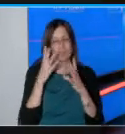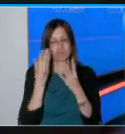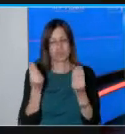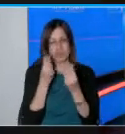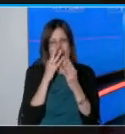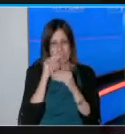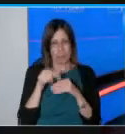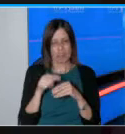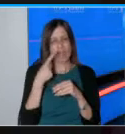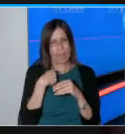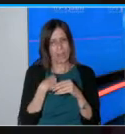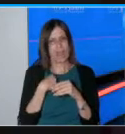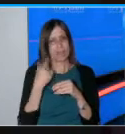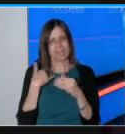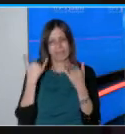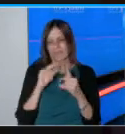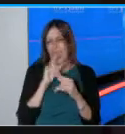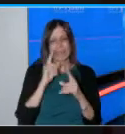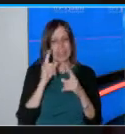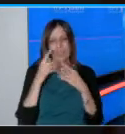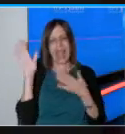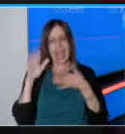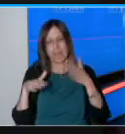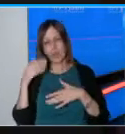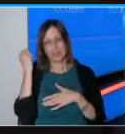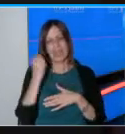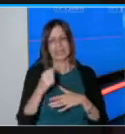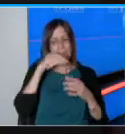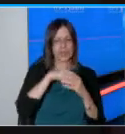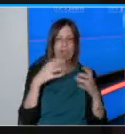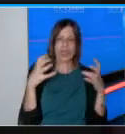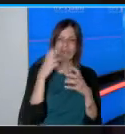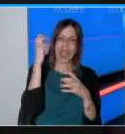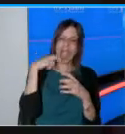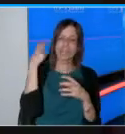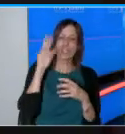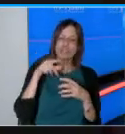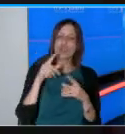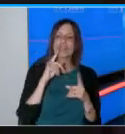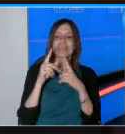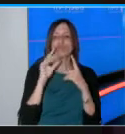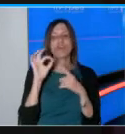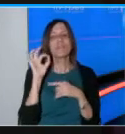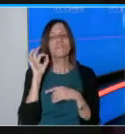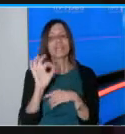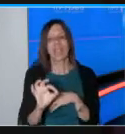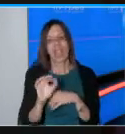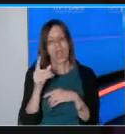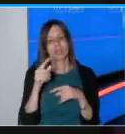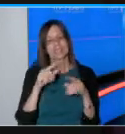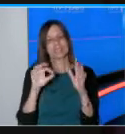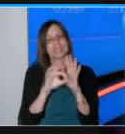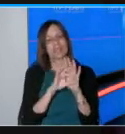ואמר, תראה, אני, מעכשיו זה כבר לא דיון של אלימות, רצח בתוך החברה הערבית, יש פה דיון של בעצם פגיעה